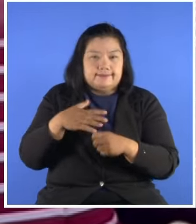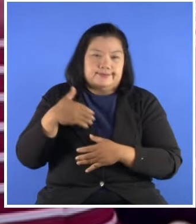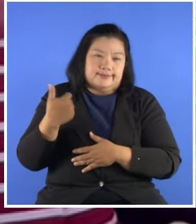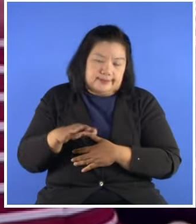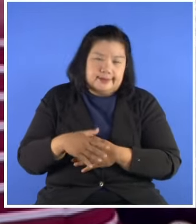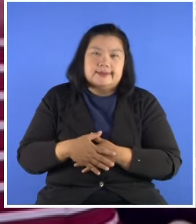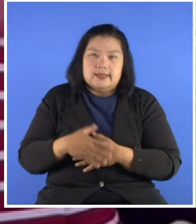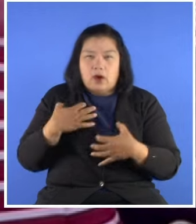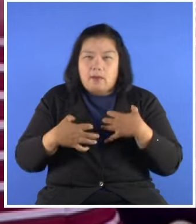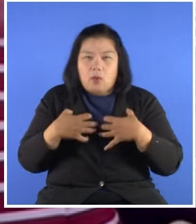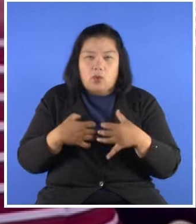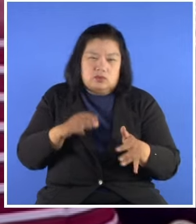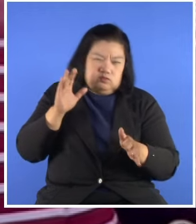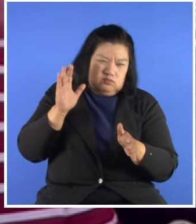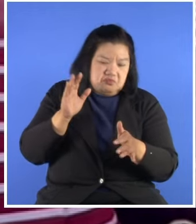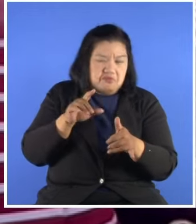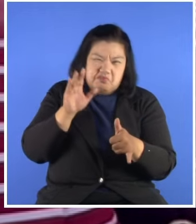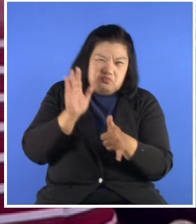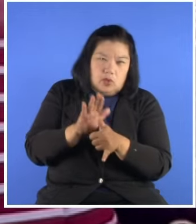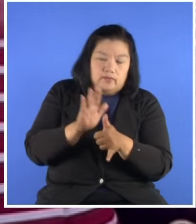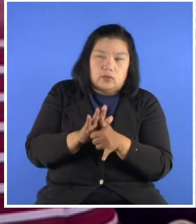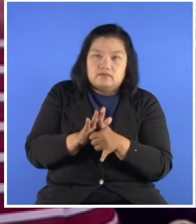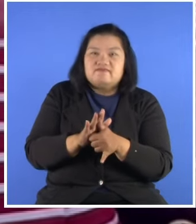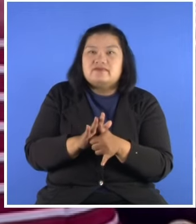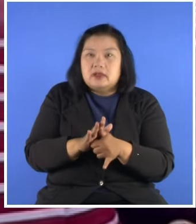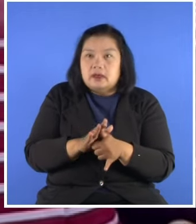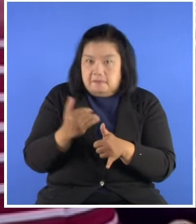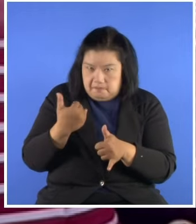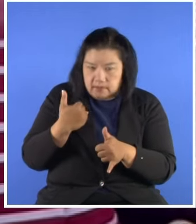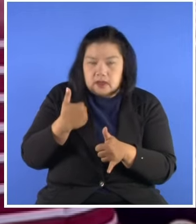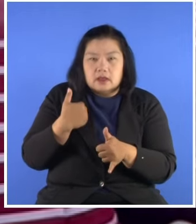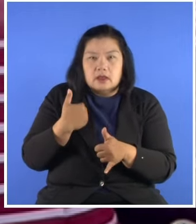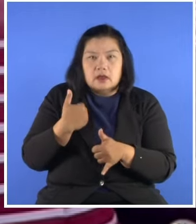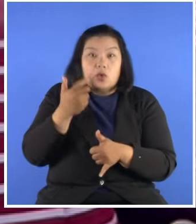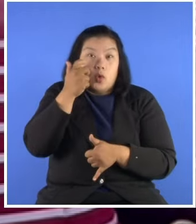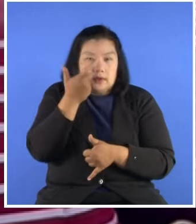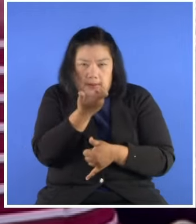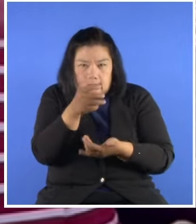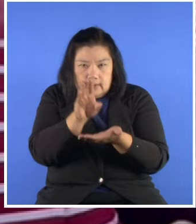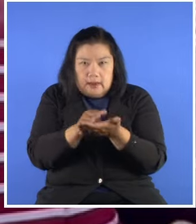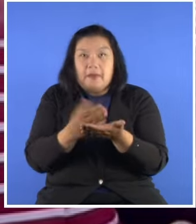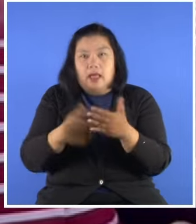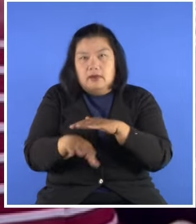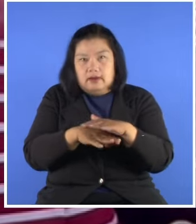ทำร้ายร่างกายนะคะทั้งคู่นำหลักฐานแจ้งความกับตำรวจสภ.ท่าชัดชัยไว้แล้วเดี๋ยวต้องร